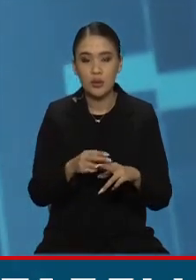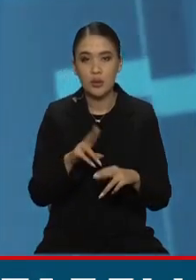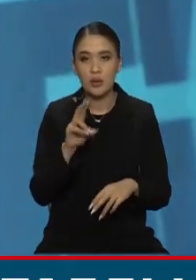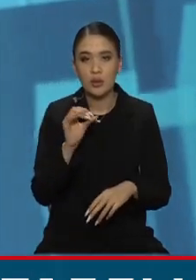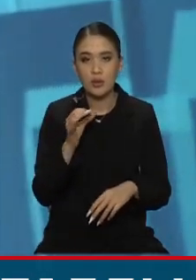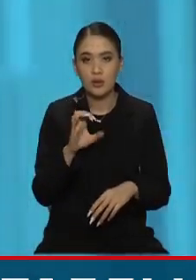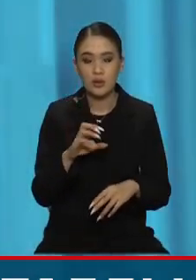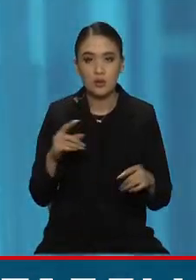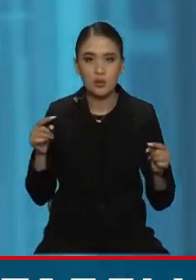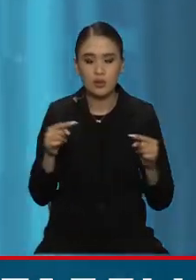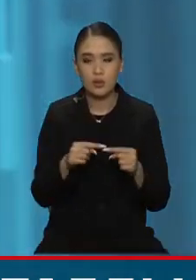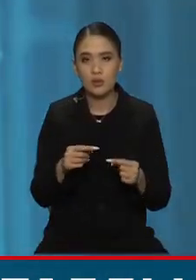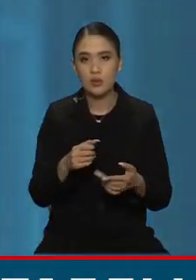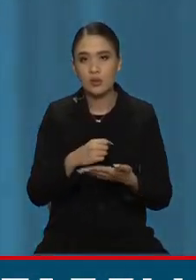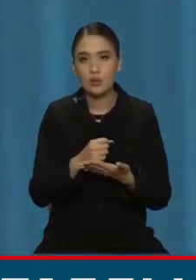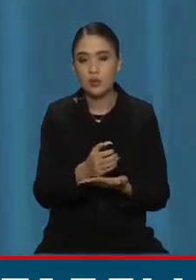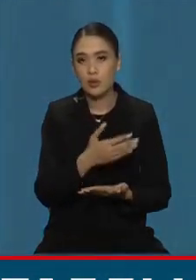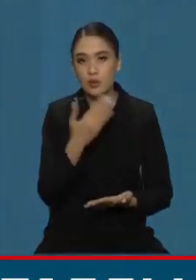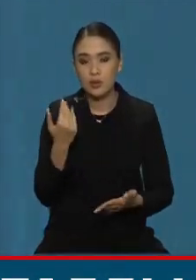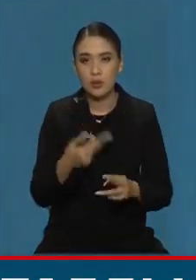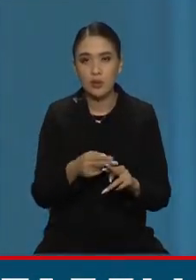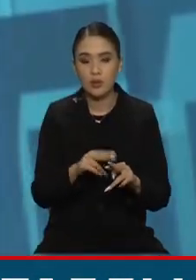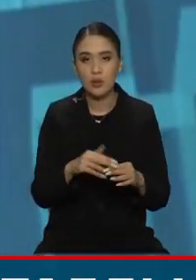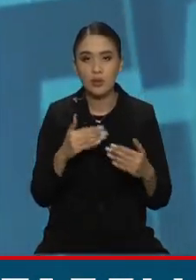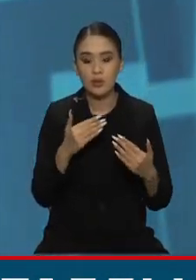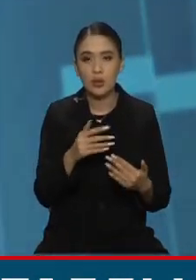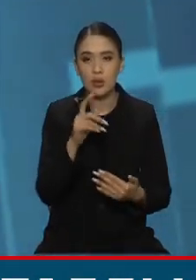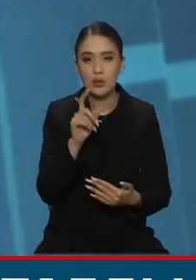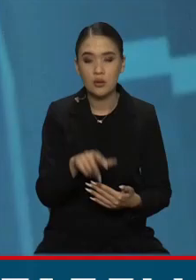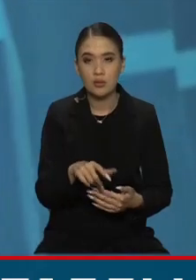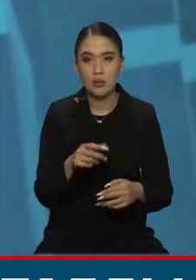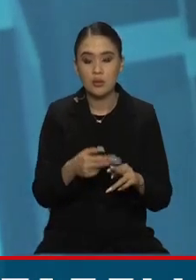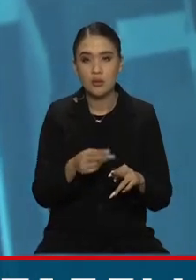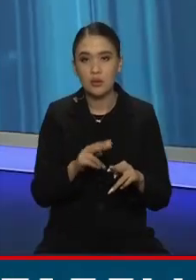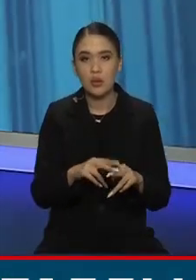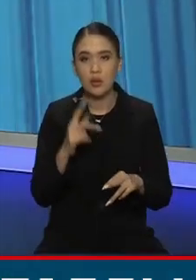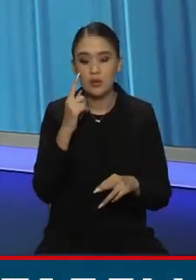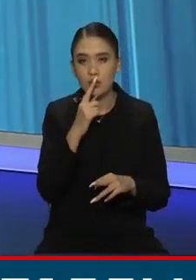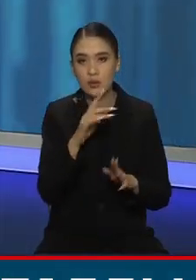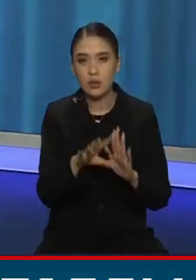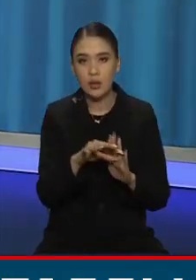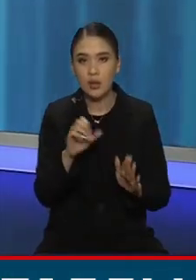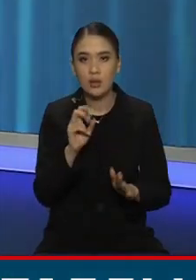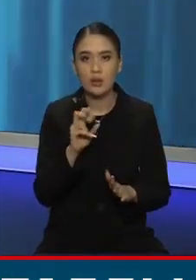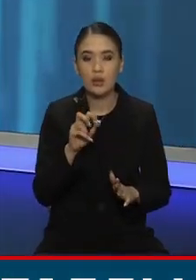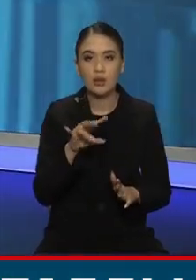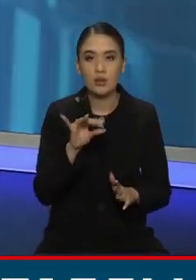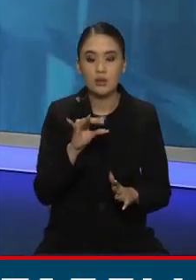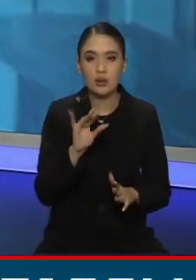нақты шешімі жоқ. Яғни ол осы үміткердің осы мәселеге деген көзқарасын, аналитикалық